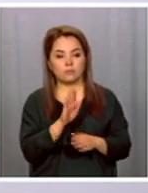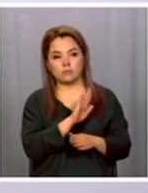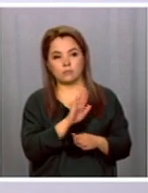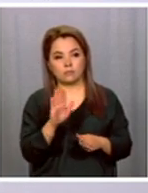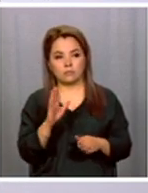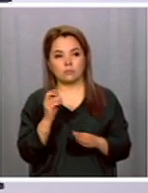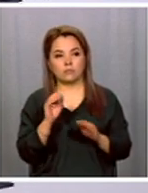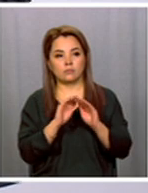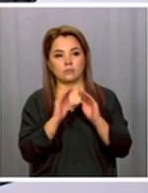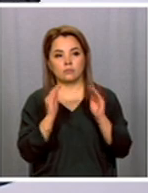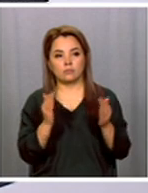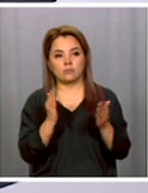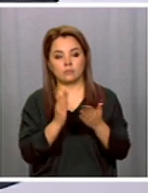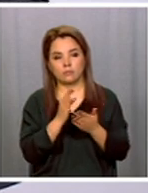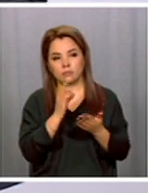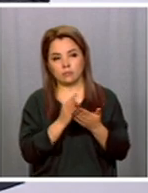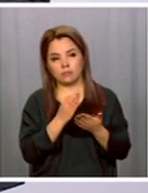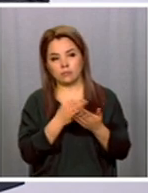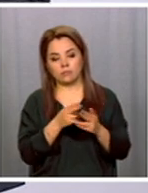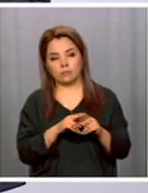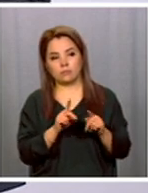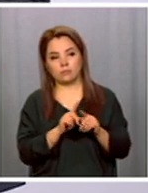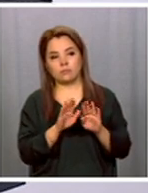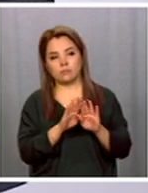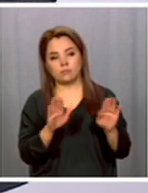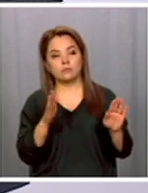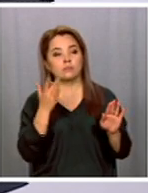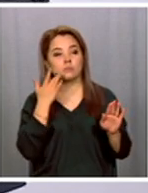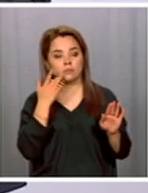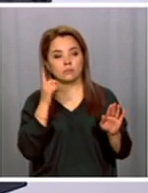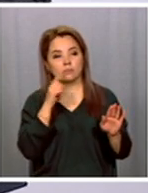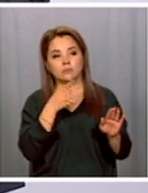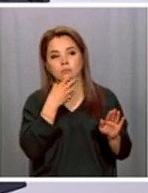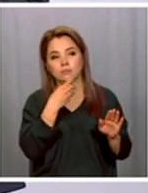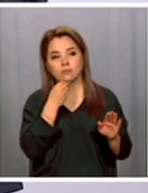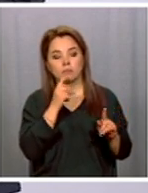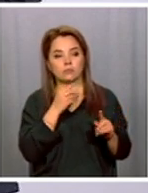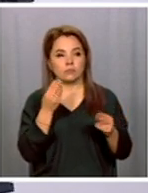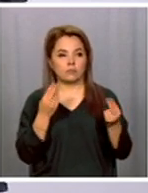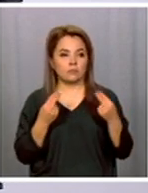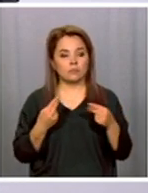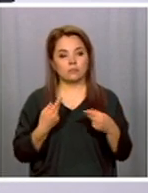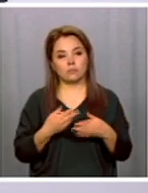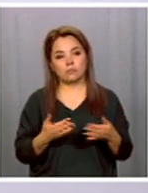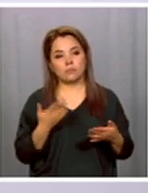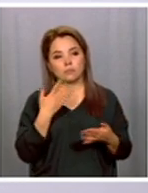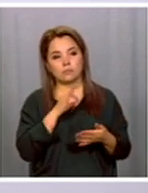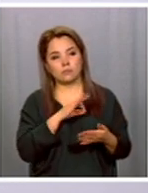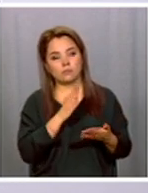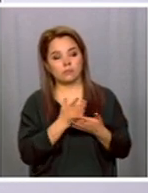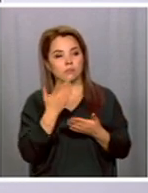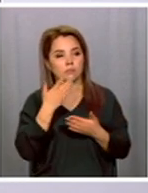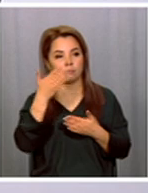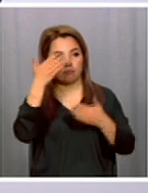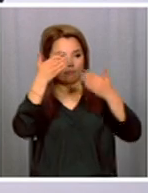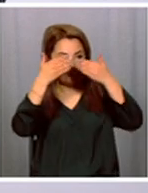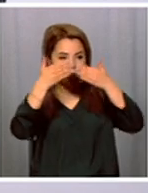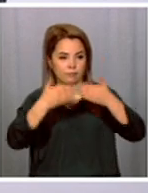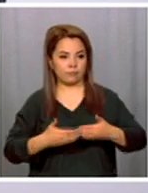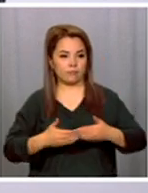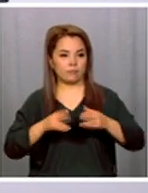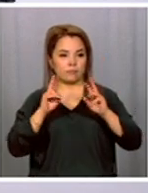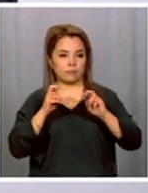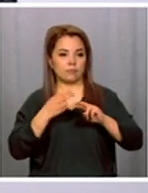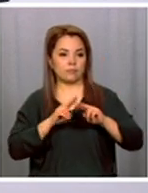және сфералық айна. Жазық айнаны біз күнделікте өз әсемдігі үшін де қолданып жүреміз. Оны біз күнделікті байқап та жүреміз. Өйткені жазық